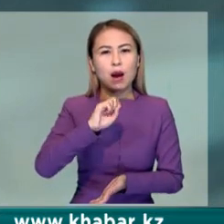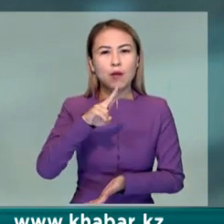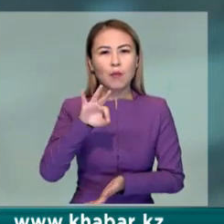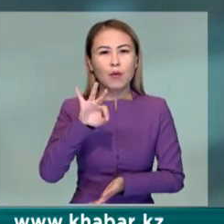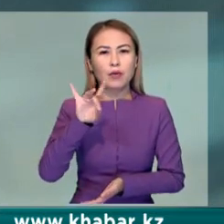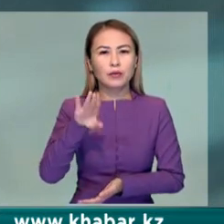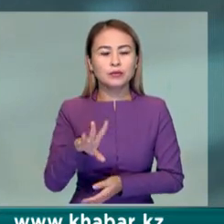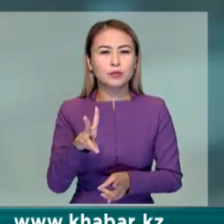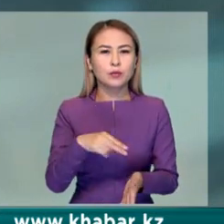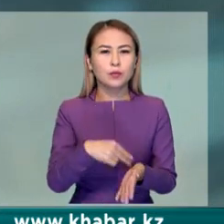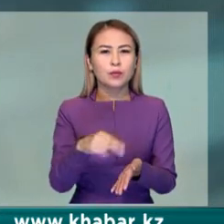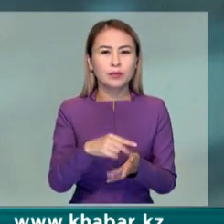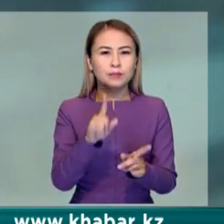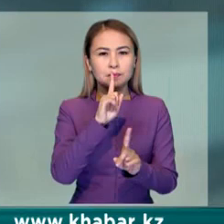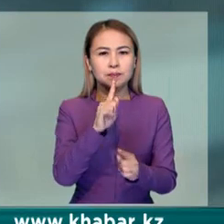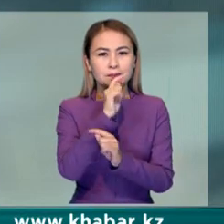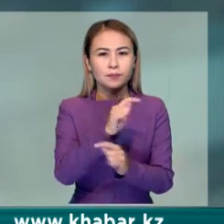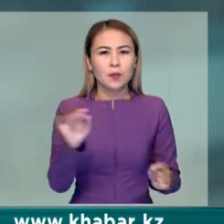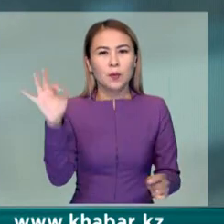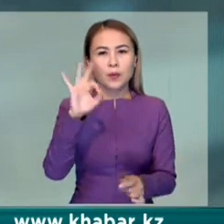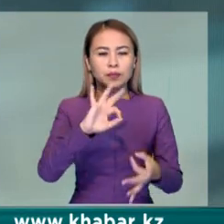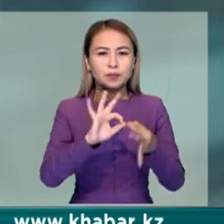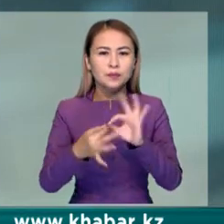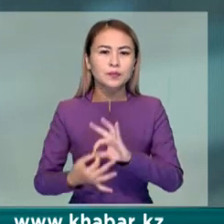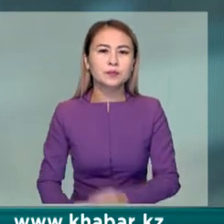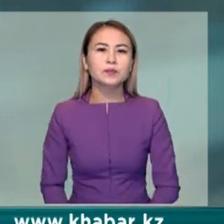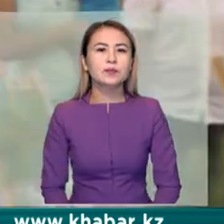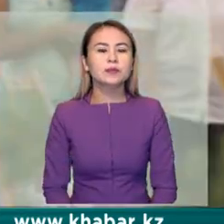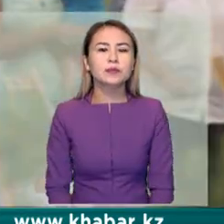молының тұтынушыларға жасаған ерекше сый туралы тілші материалында.